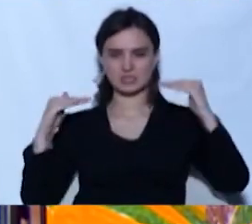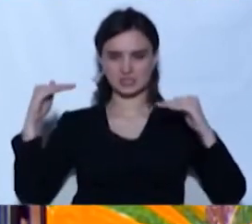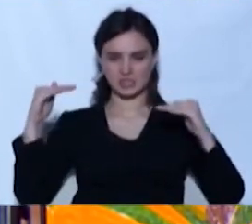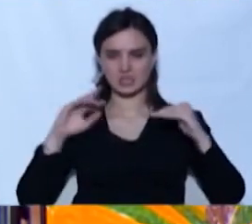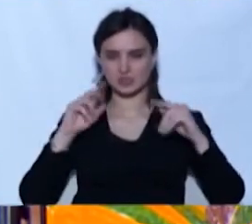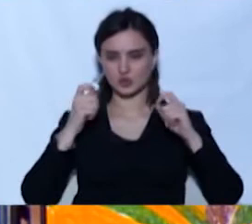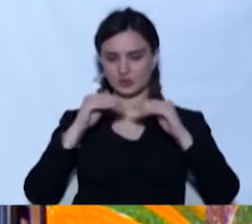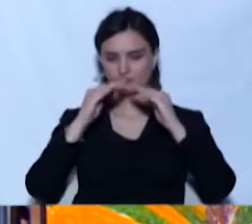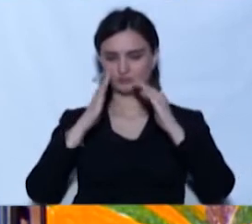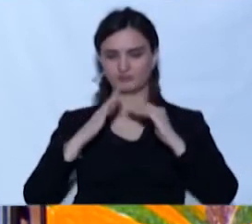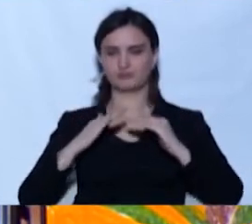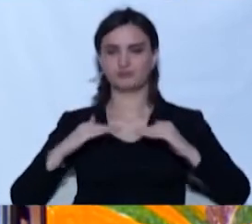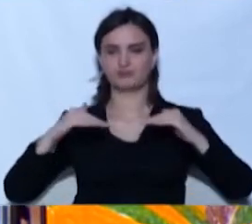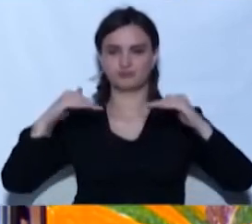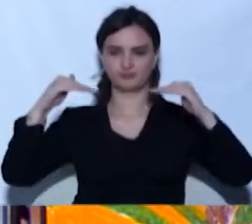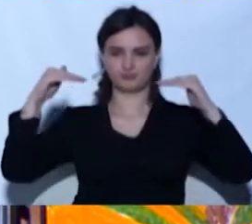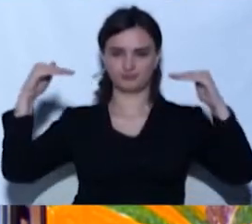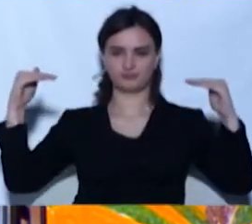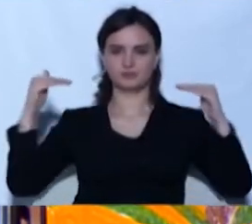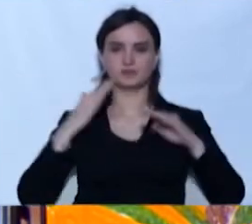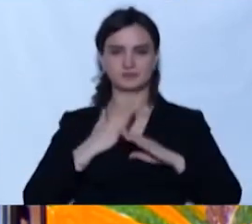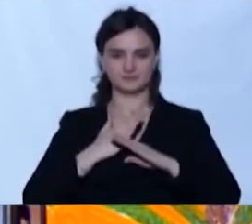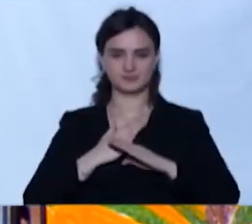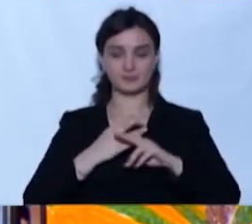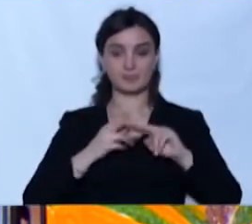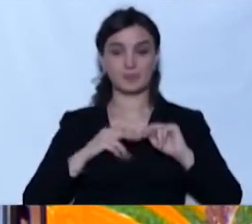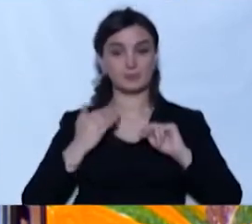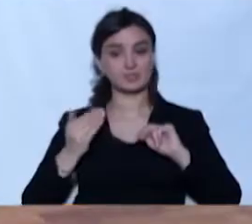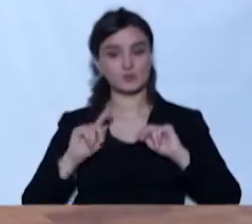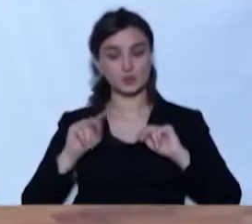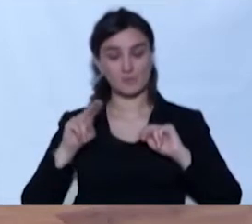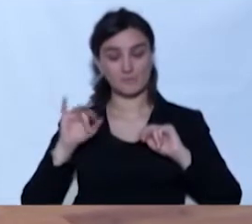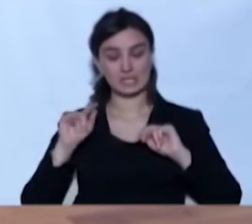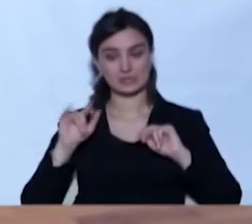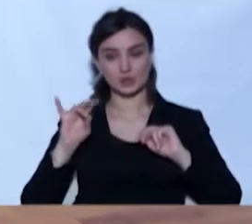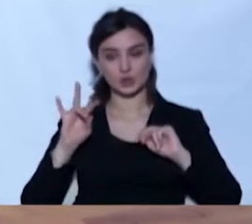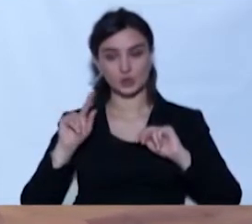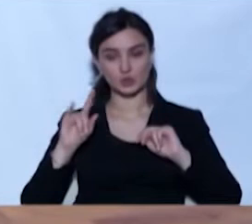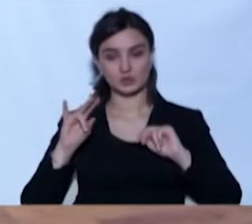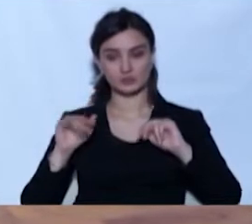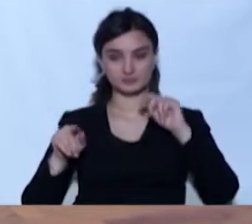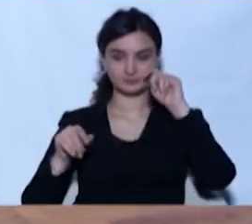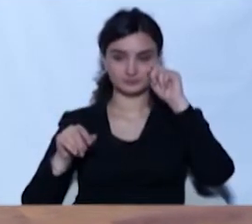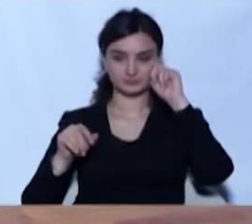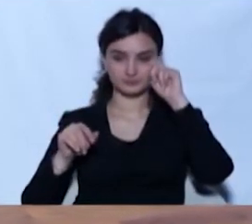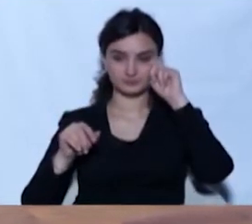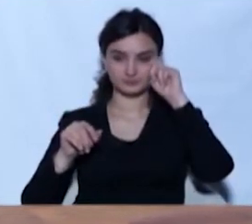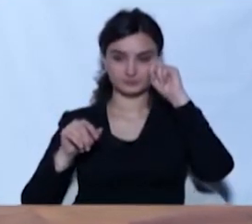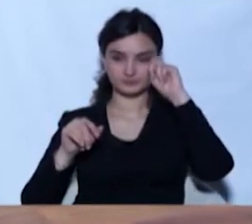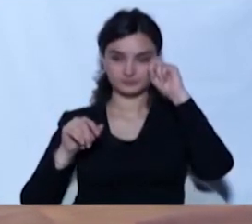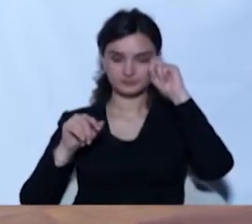ჩაზნექილია და კიდეები აწეული. იმისთვის, რომ პართენონის აი ეს ჰორიზონტალური ხაზები